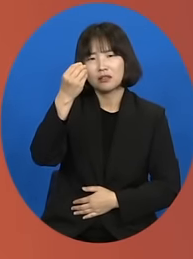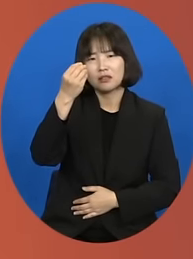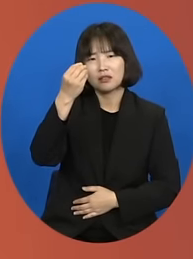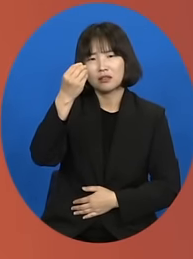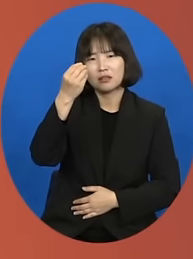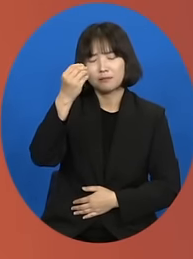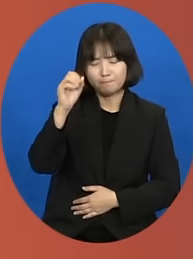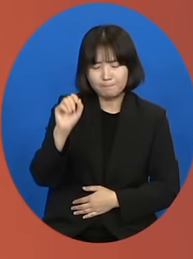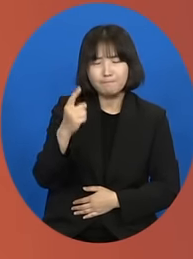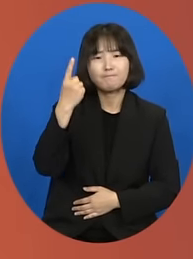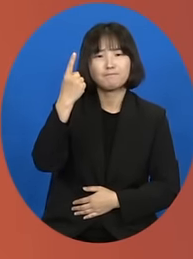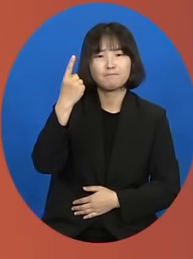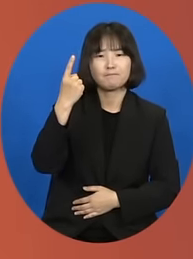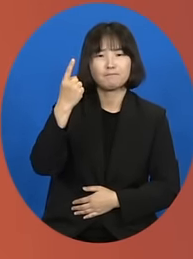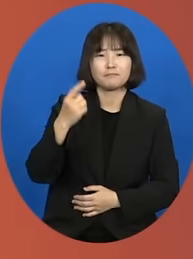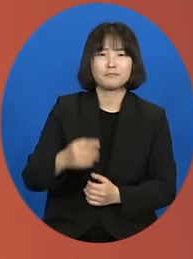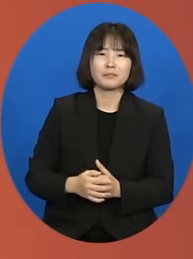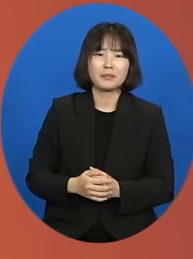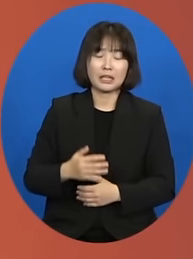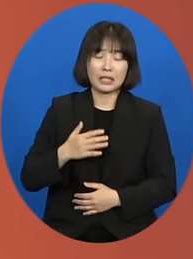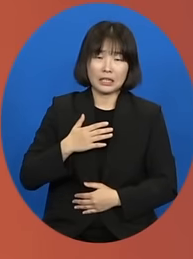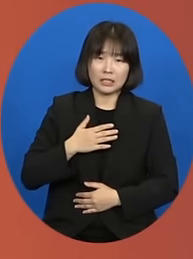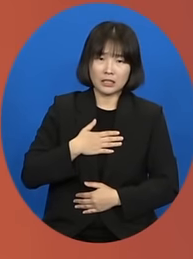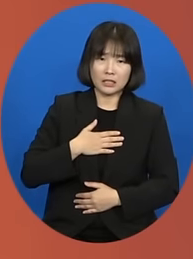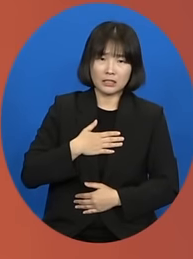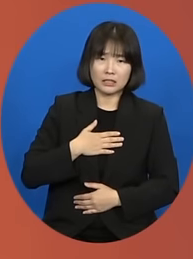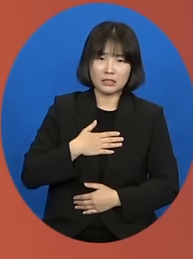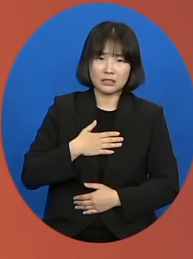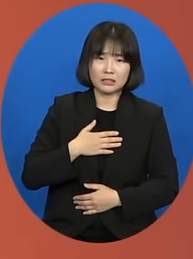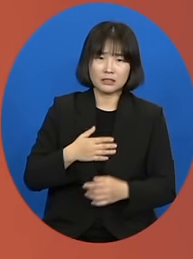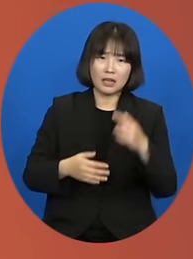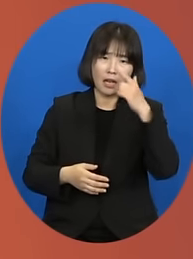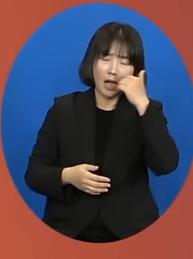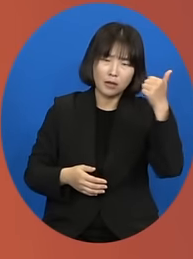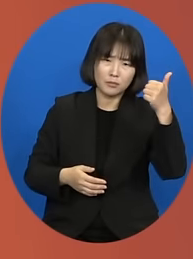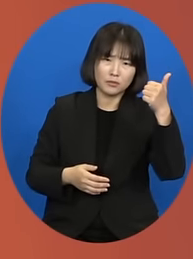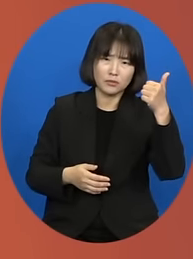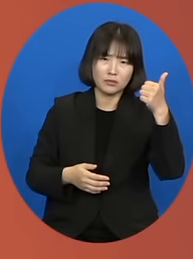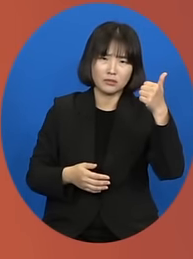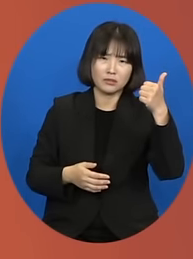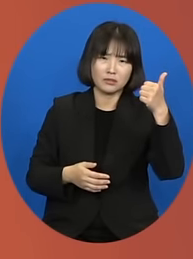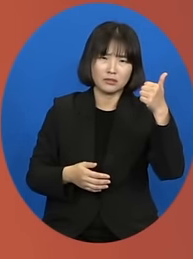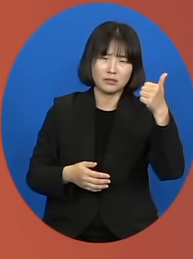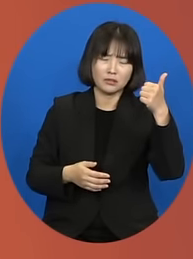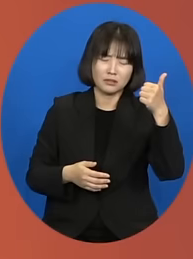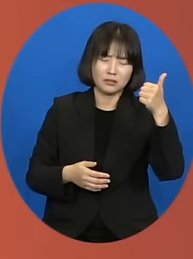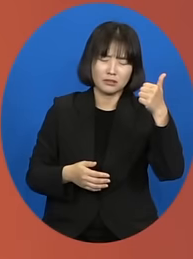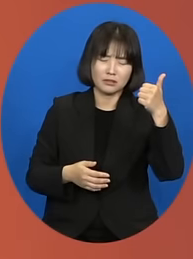그것으로 말미암아 나는 그 아버지의 조건 없는 용서에 분노하는 것이,